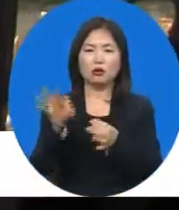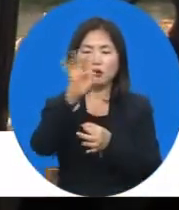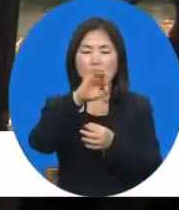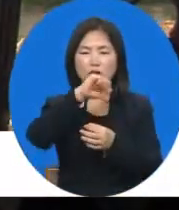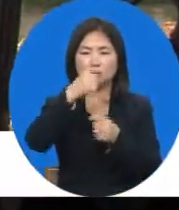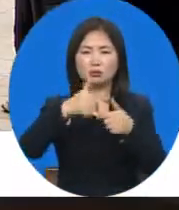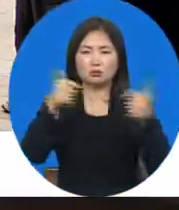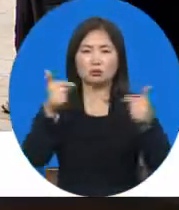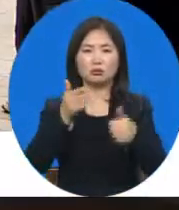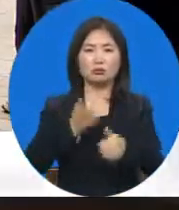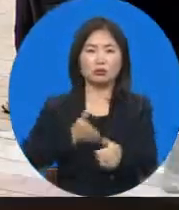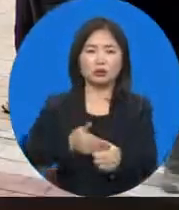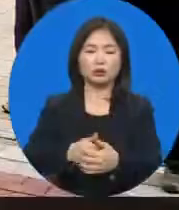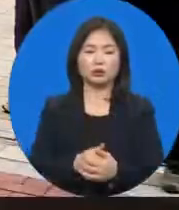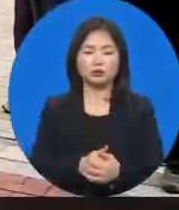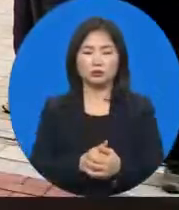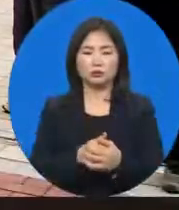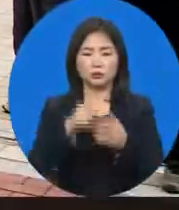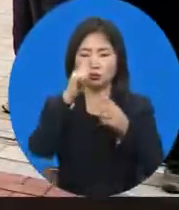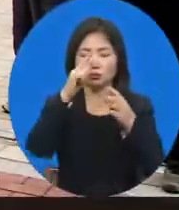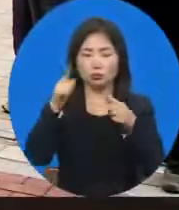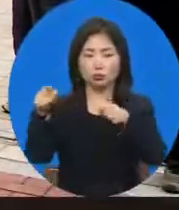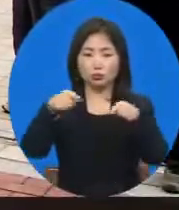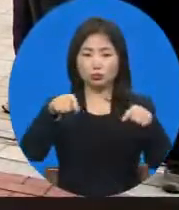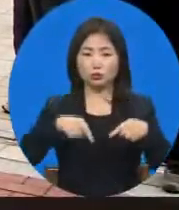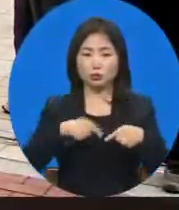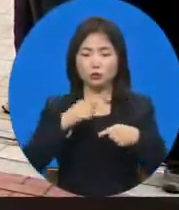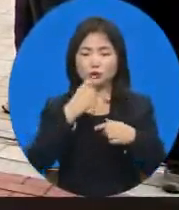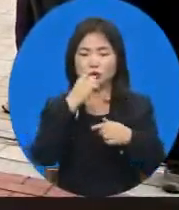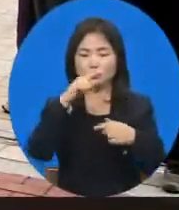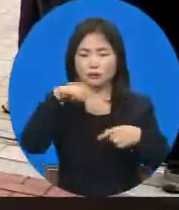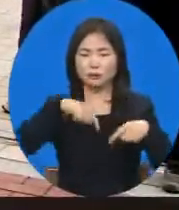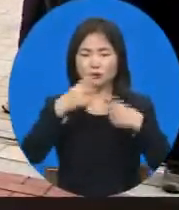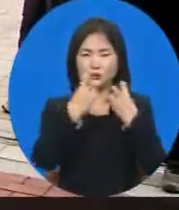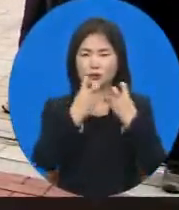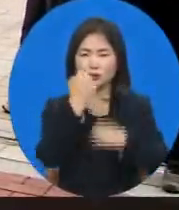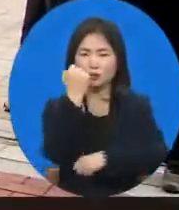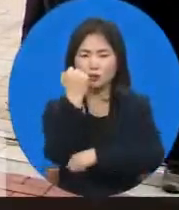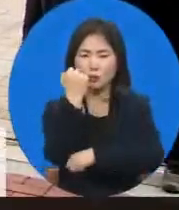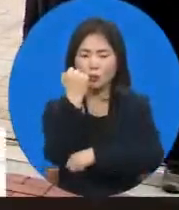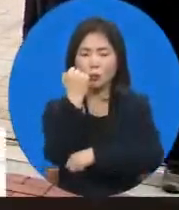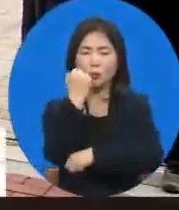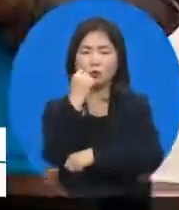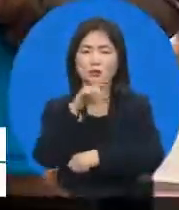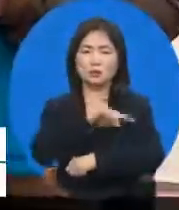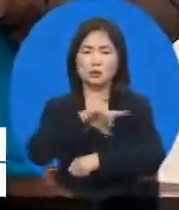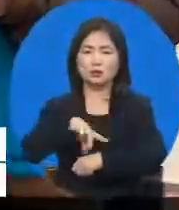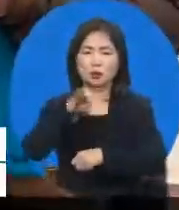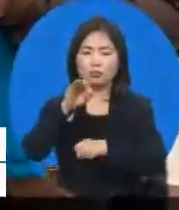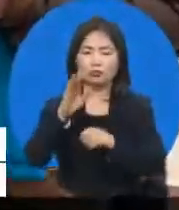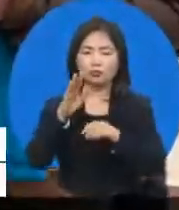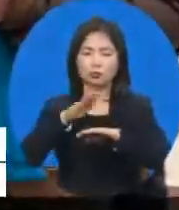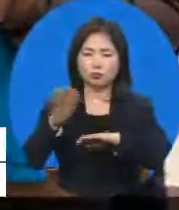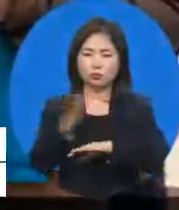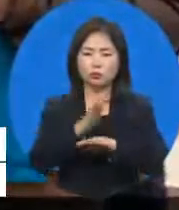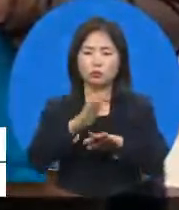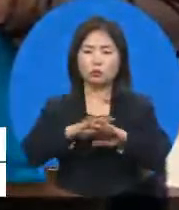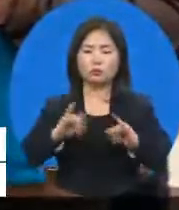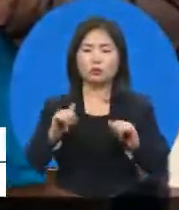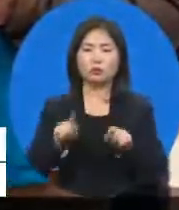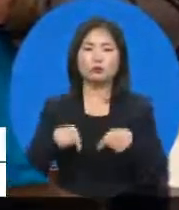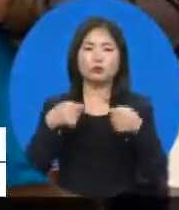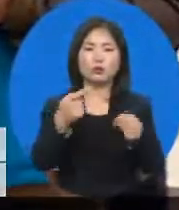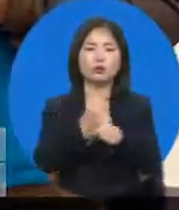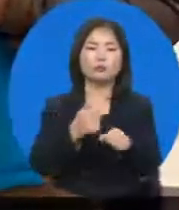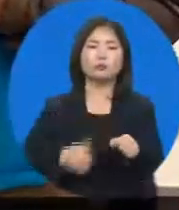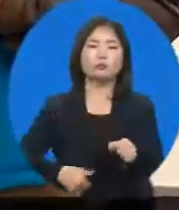있습니다 전국 농민 에는 정책의 기본 방향을 세우는 첫 단계부터 농민들의 참여가 보장되어야